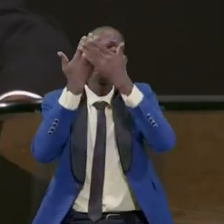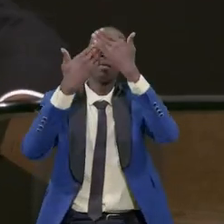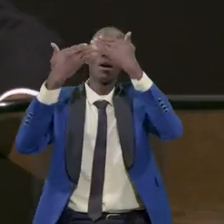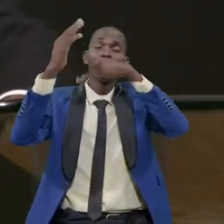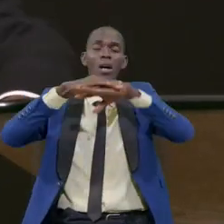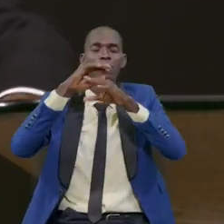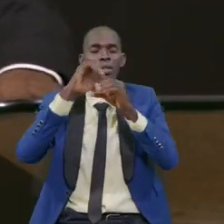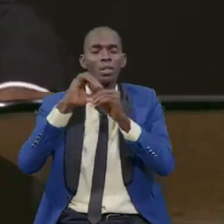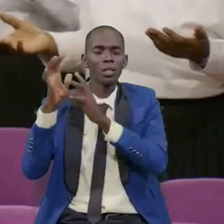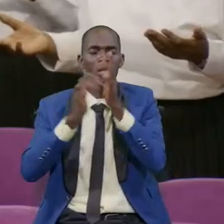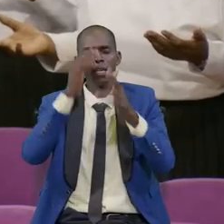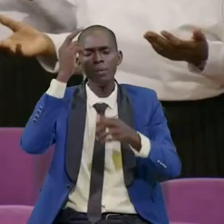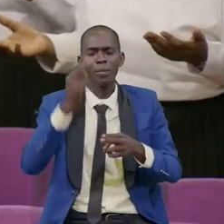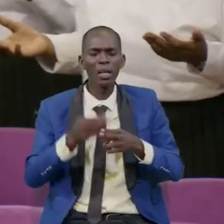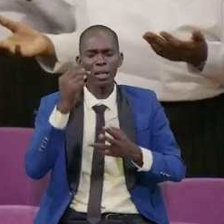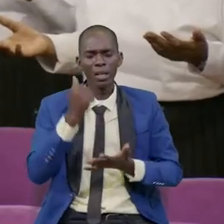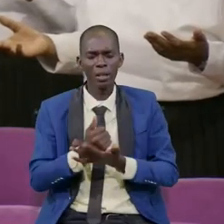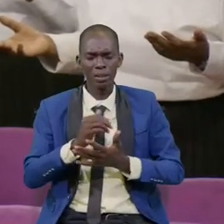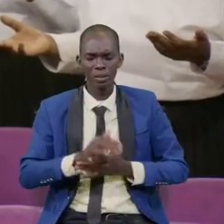ciel au nom de Jésus.